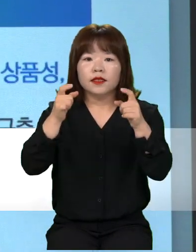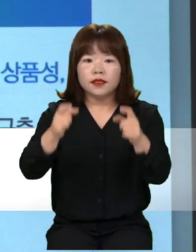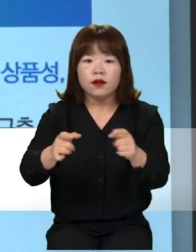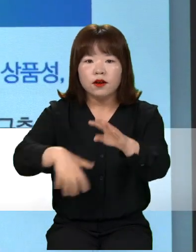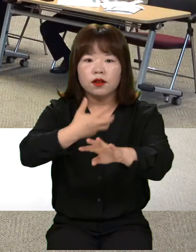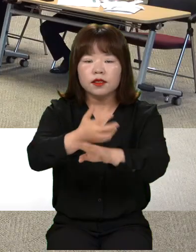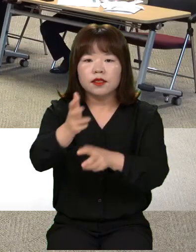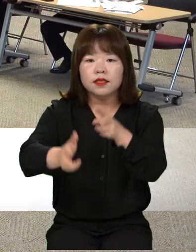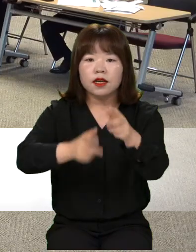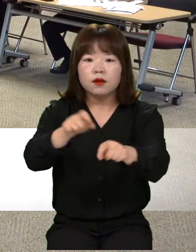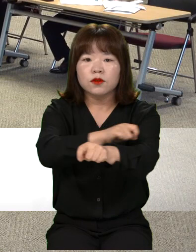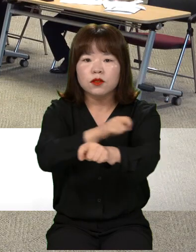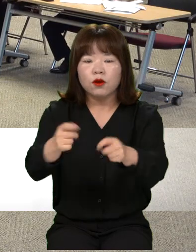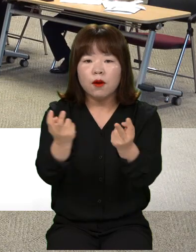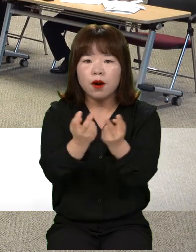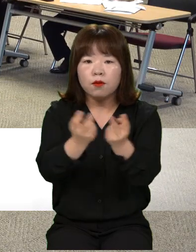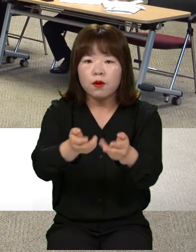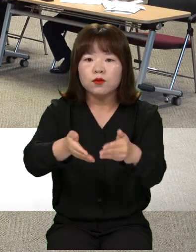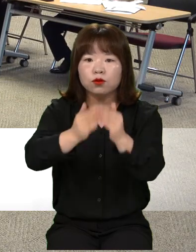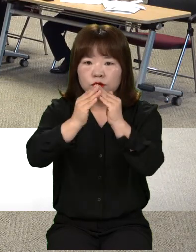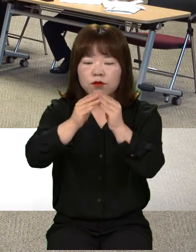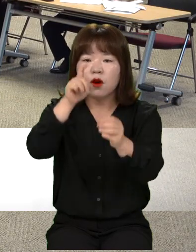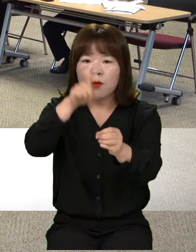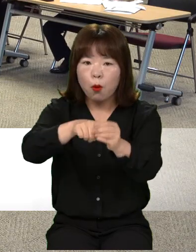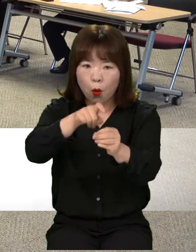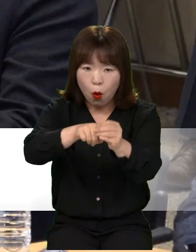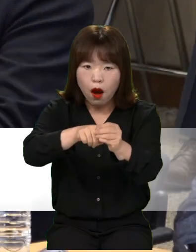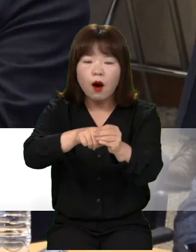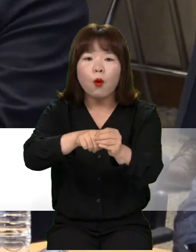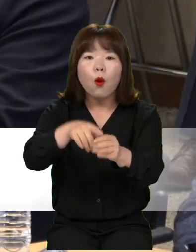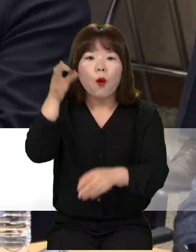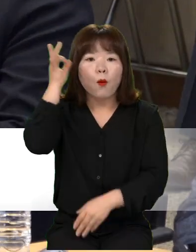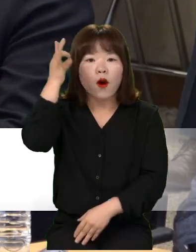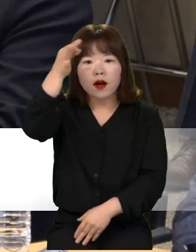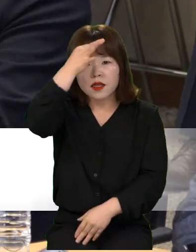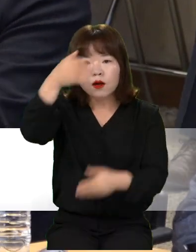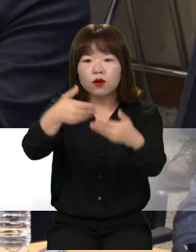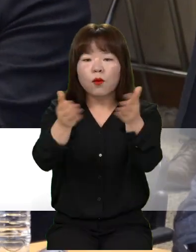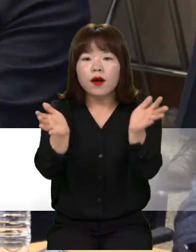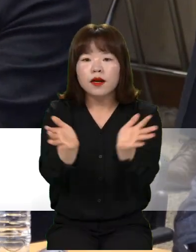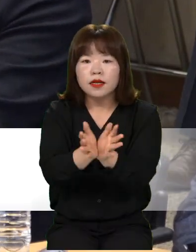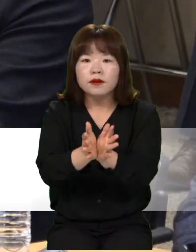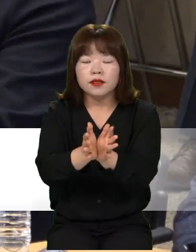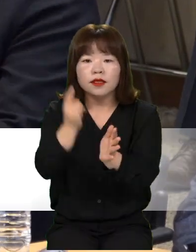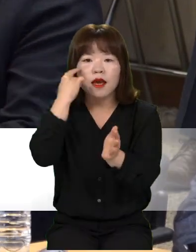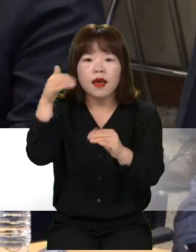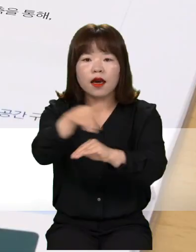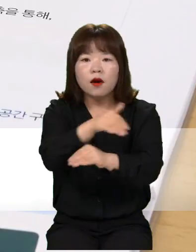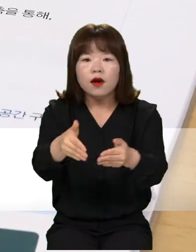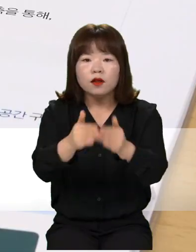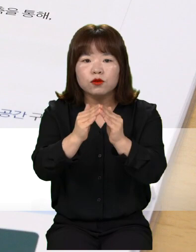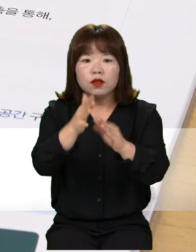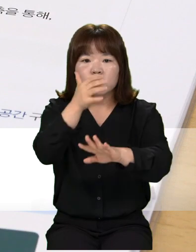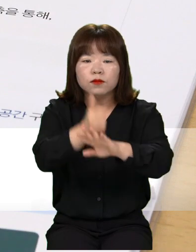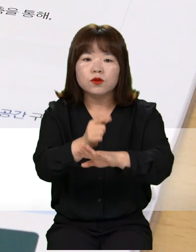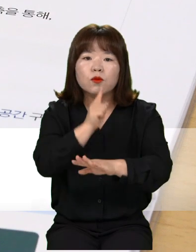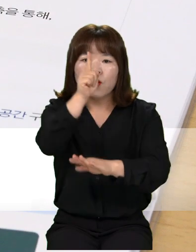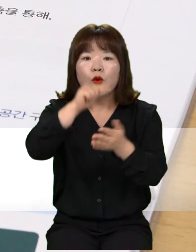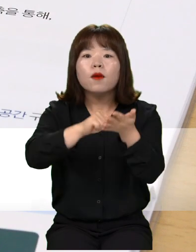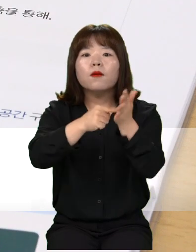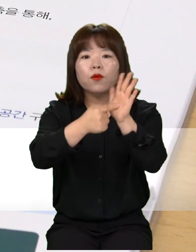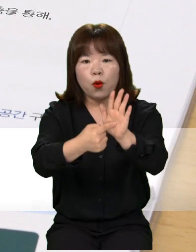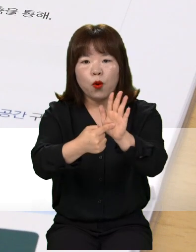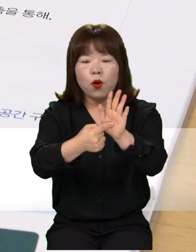기관이 지역주도 혁신산업 특화전략 수립을 목표로 공동참여한 포항 테크노밸리 마스터플랜 수립 용역 최종